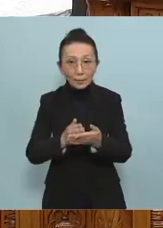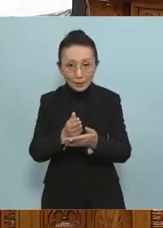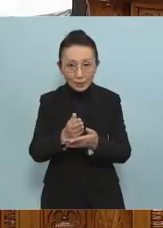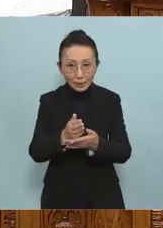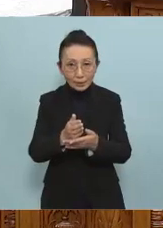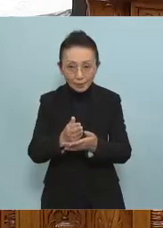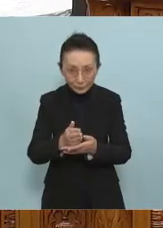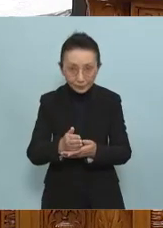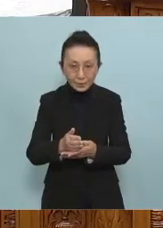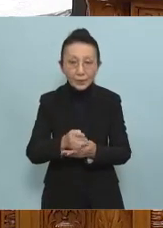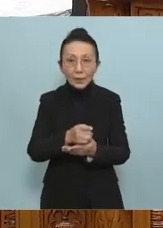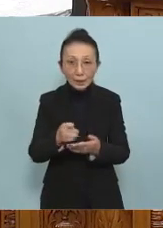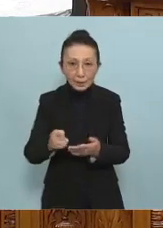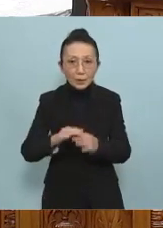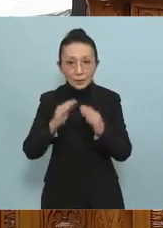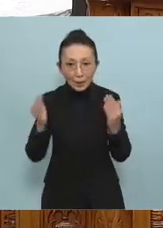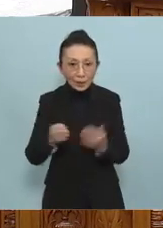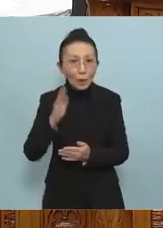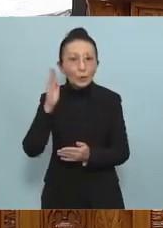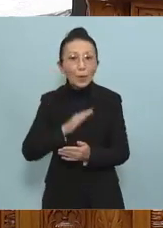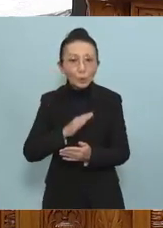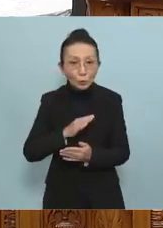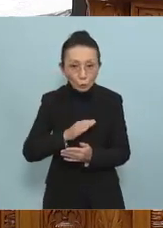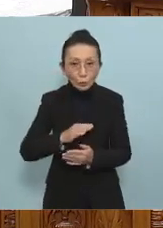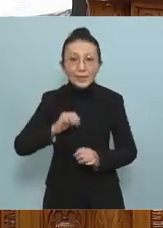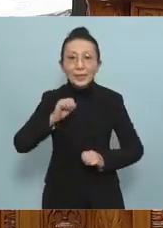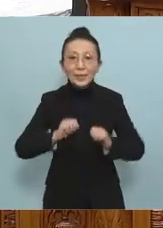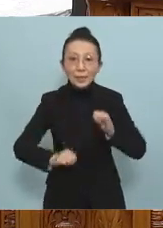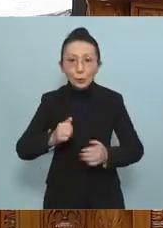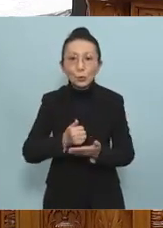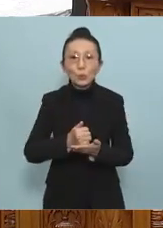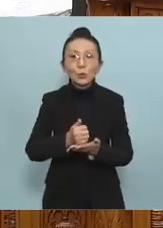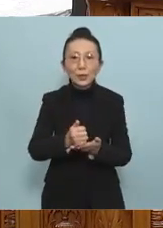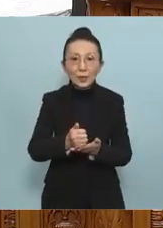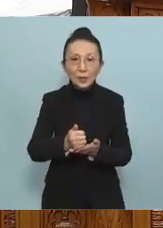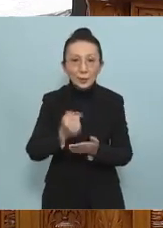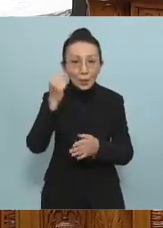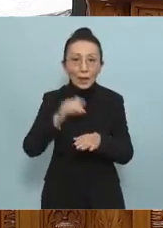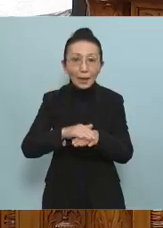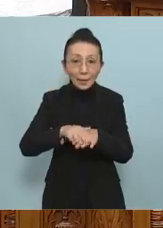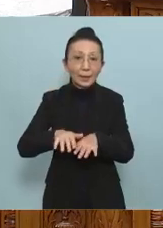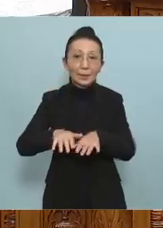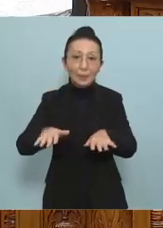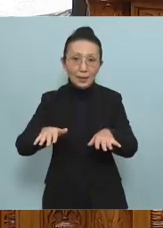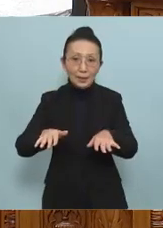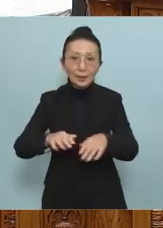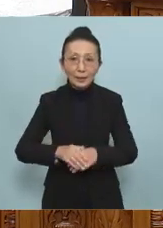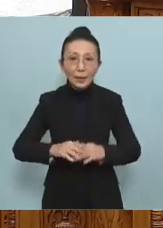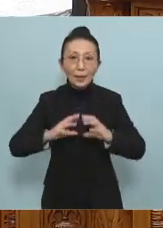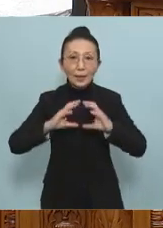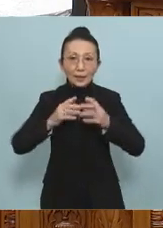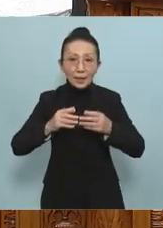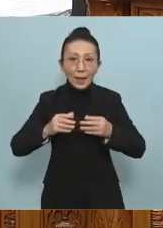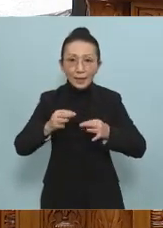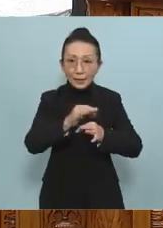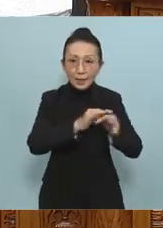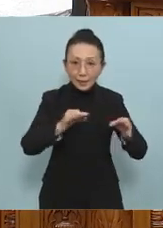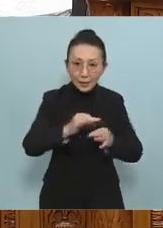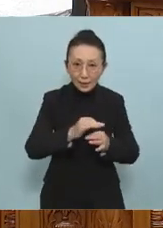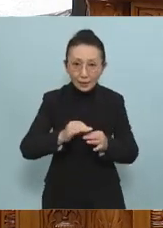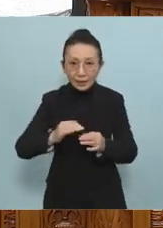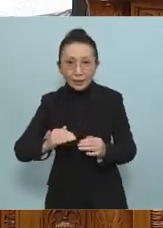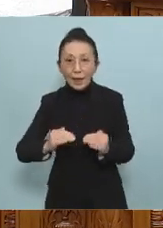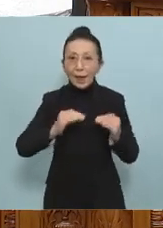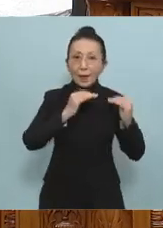任せればすべてうまくいくという自由主義的な考えは、世界経済の成長の原動力となった反